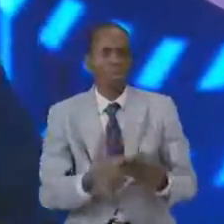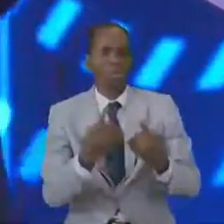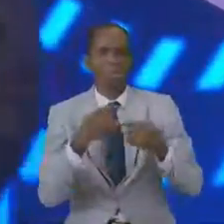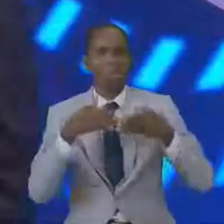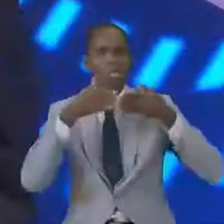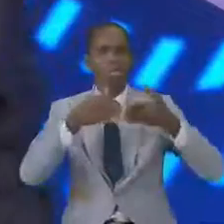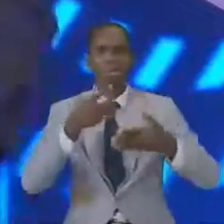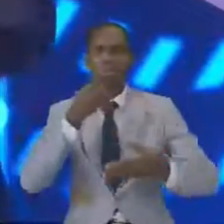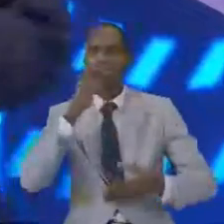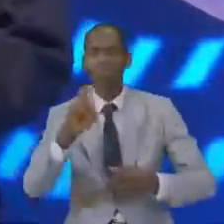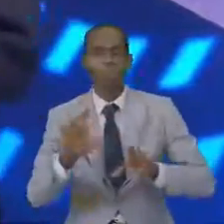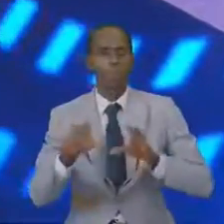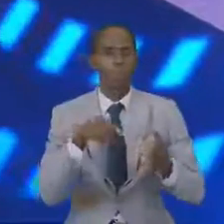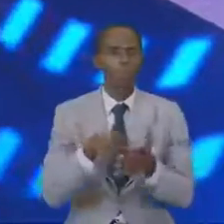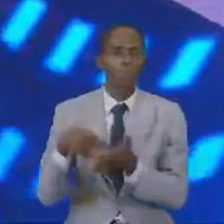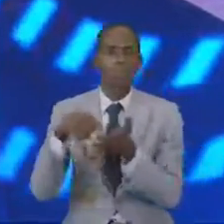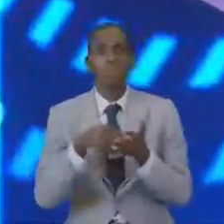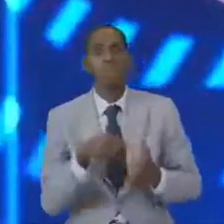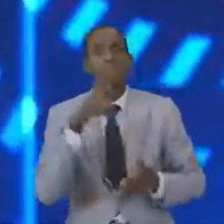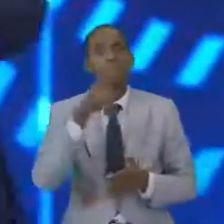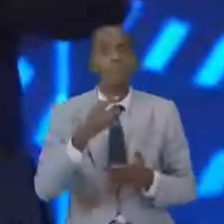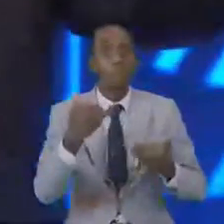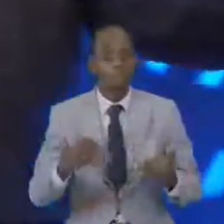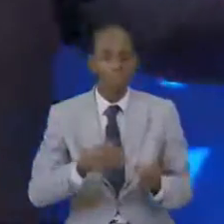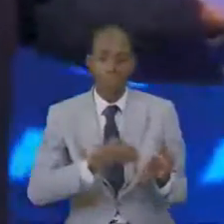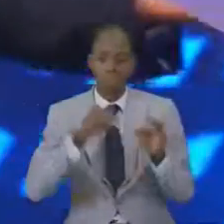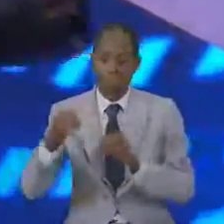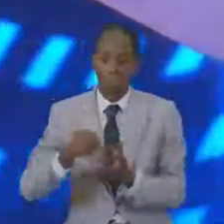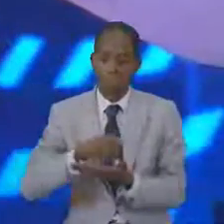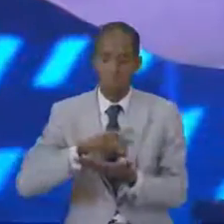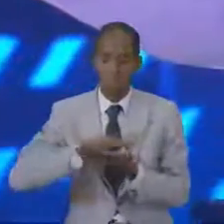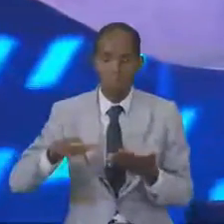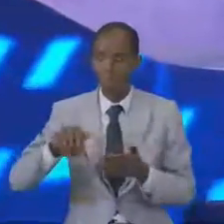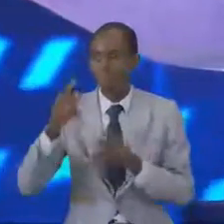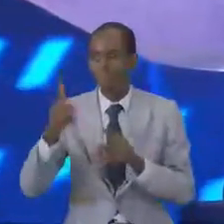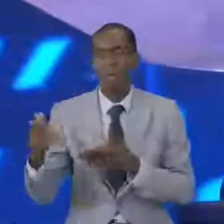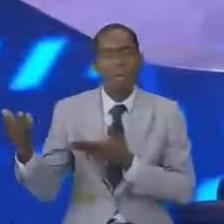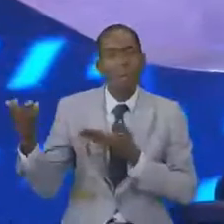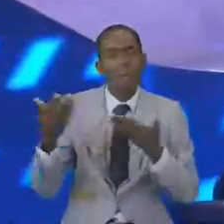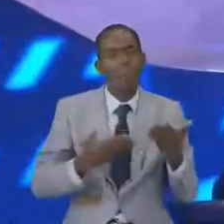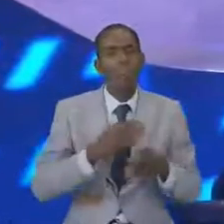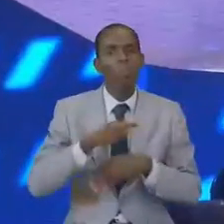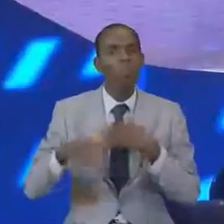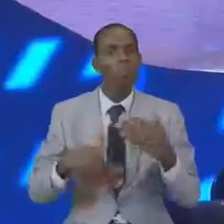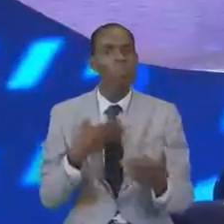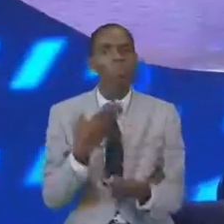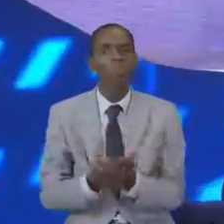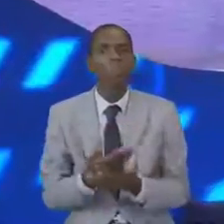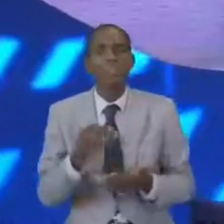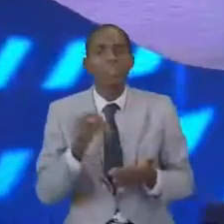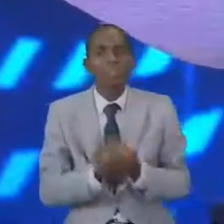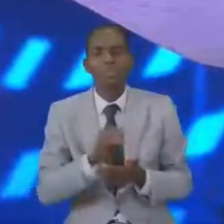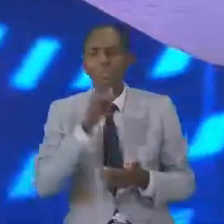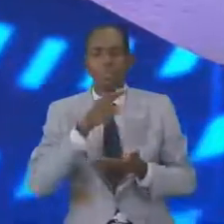d'égalité personne doit nous dire de faire ceci cela vous semez la pureté et une autre personne vienne se met toutes ces choses